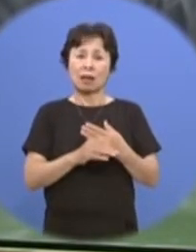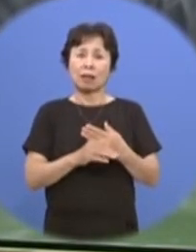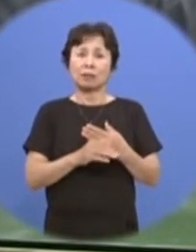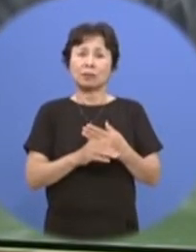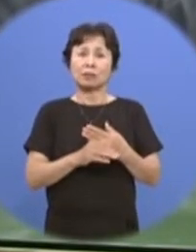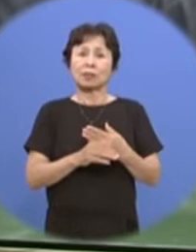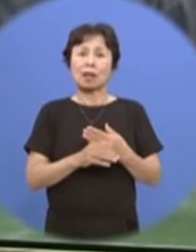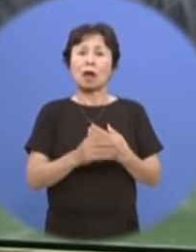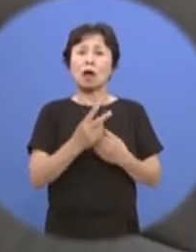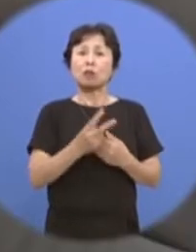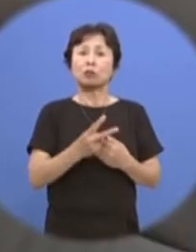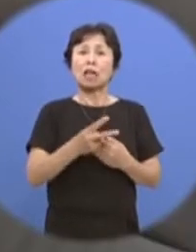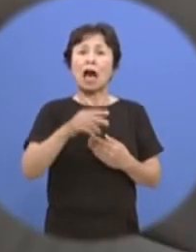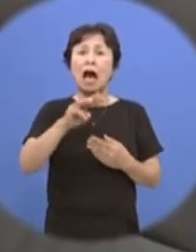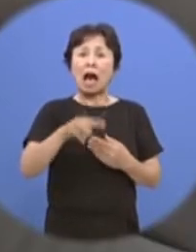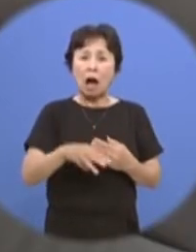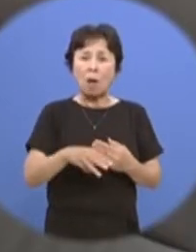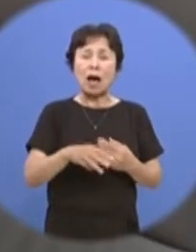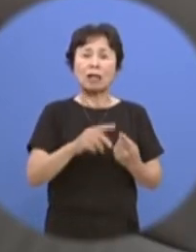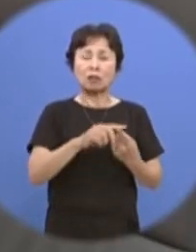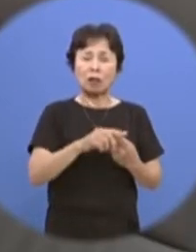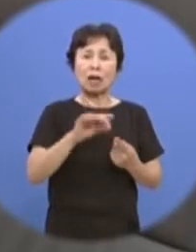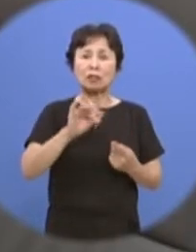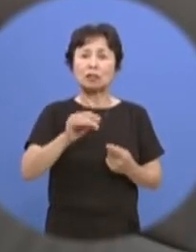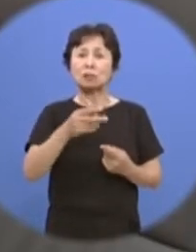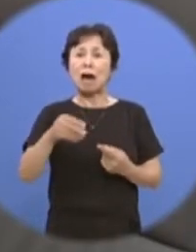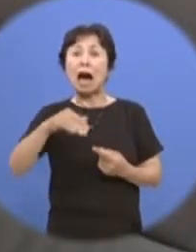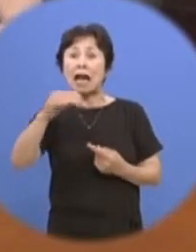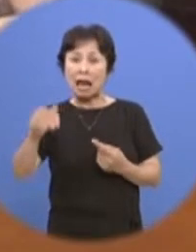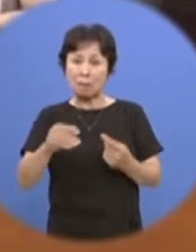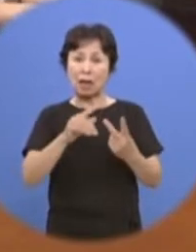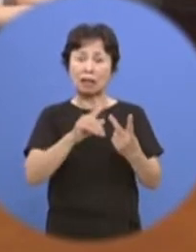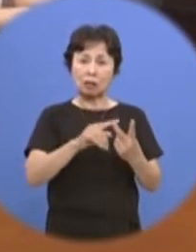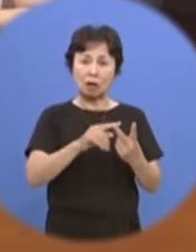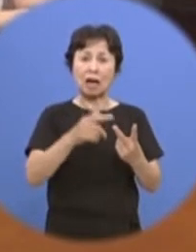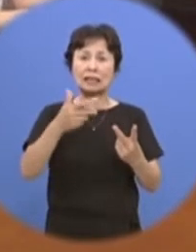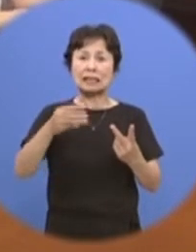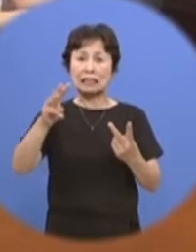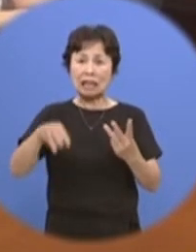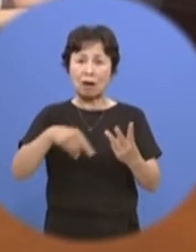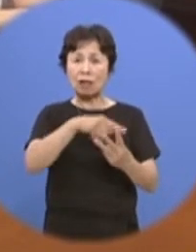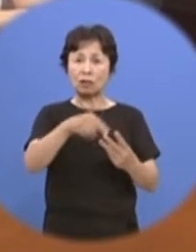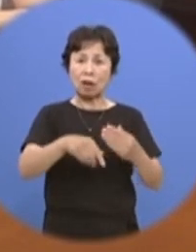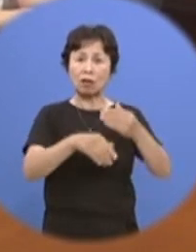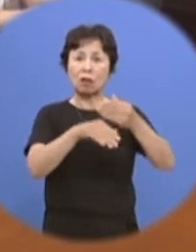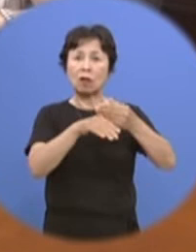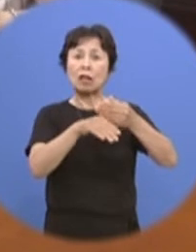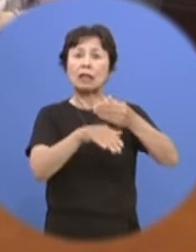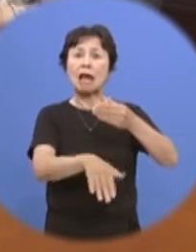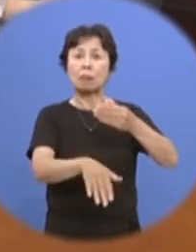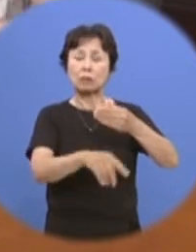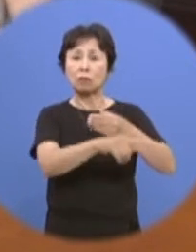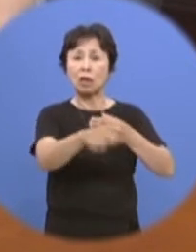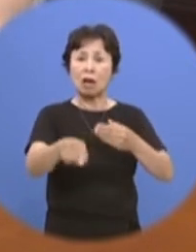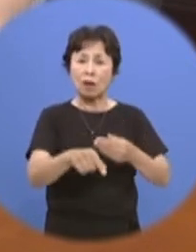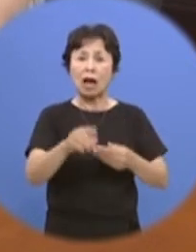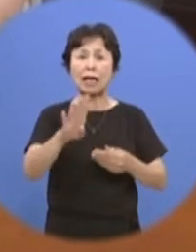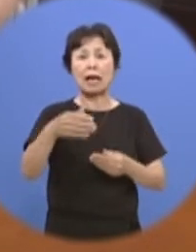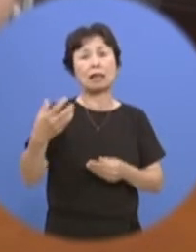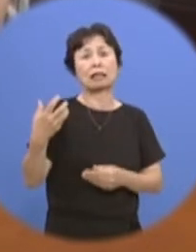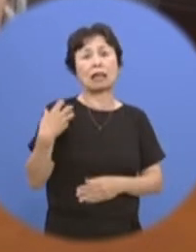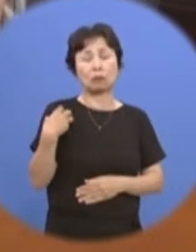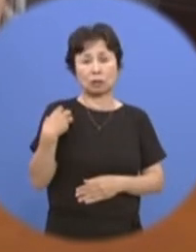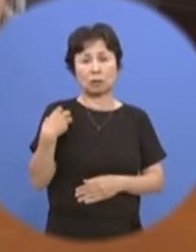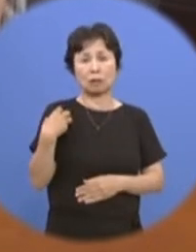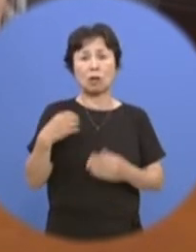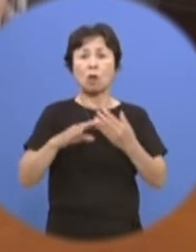はい、二川ダム、椿山ダム、それから、七川ダム、 はい、 これは県管理なんですけど、もう一つ